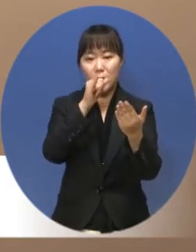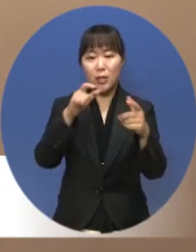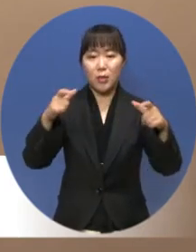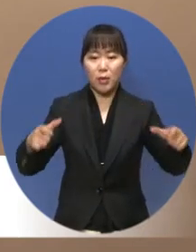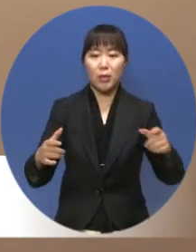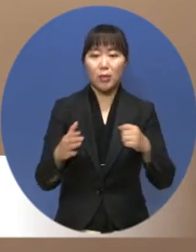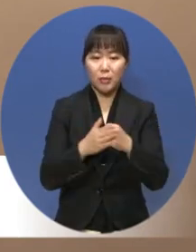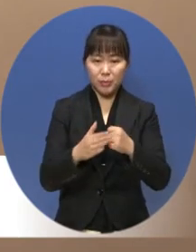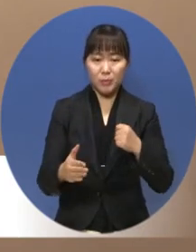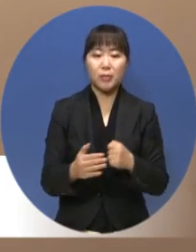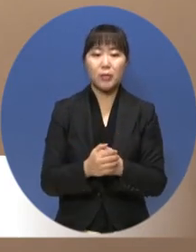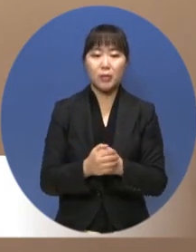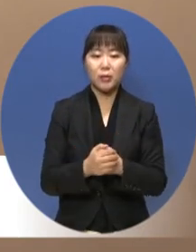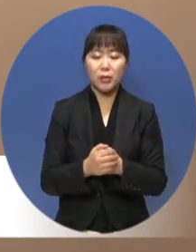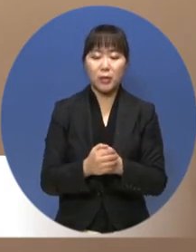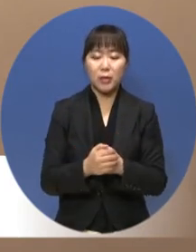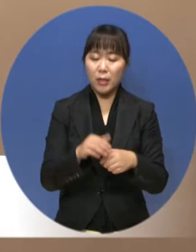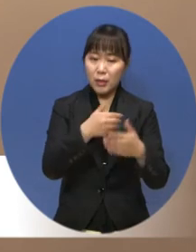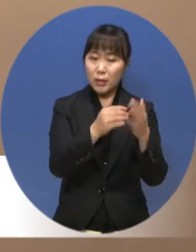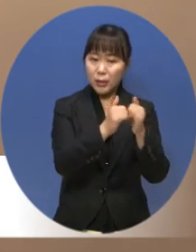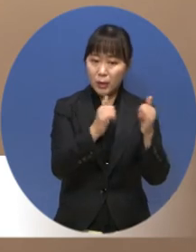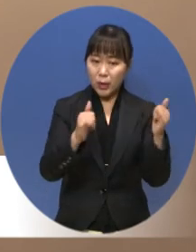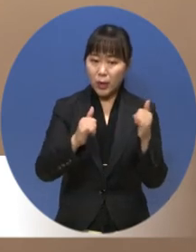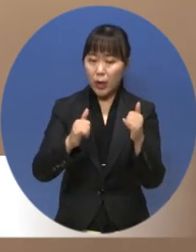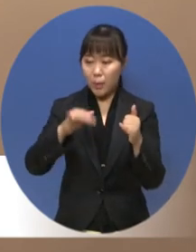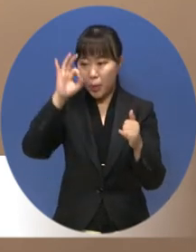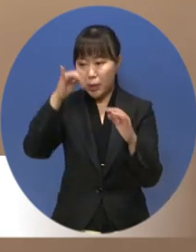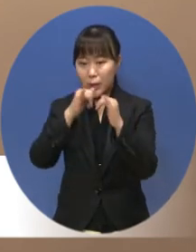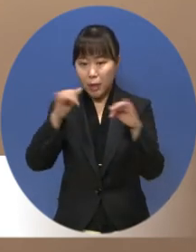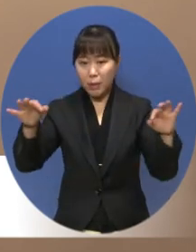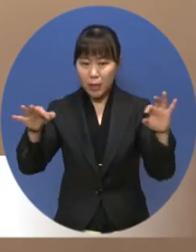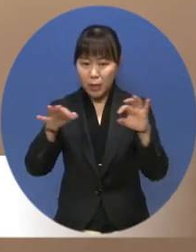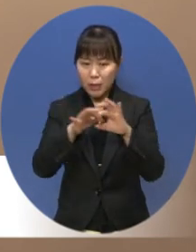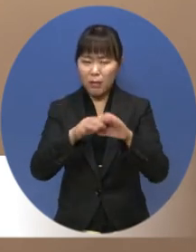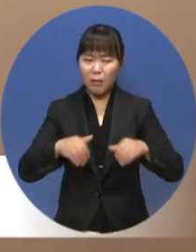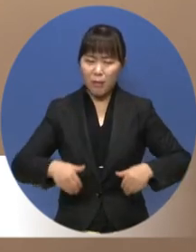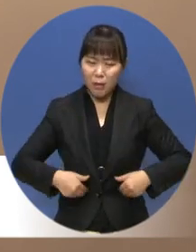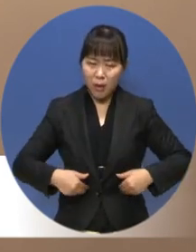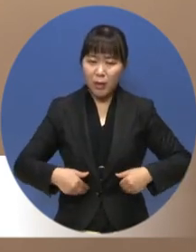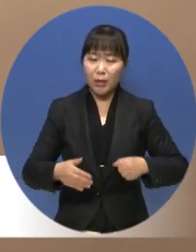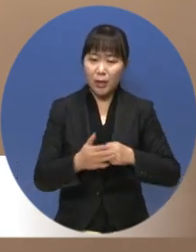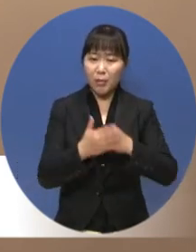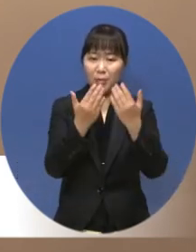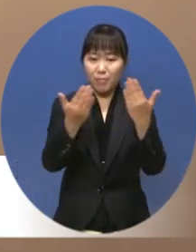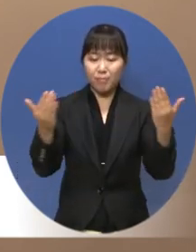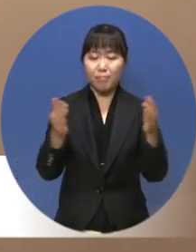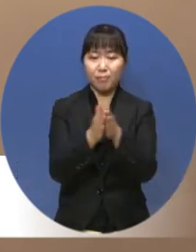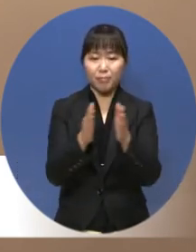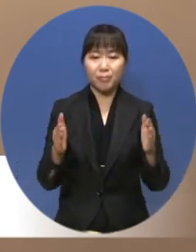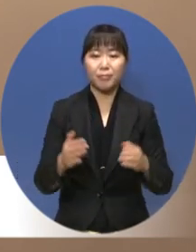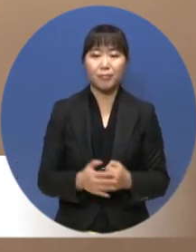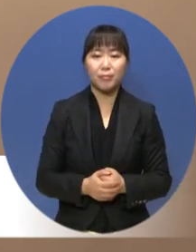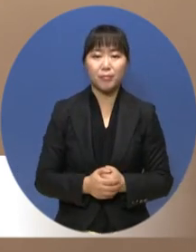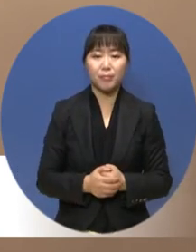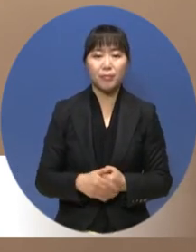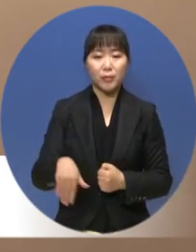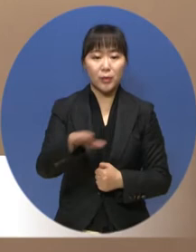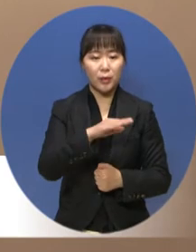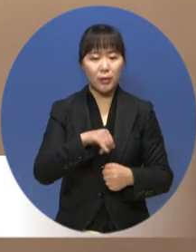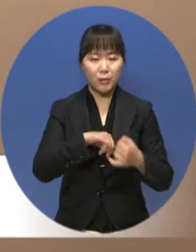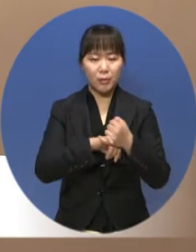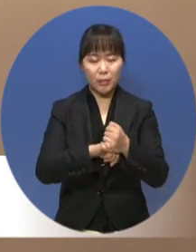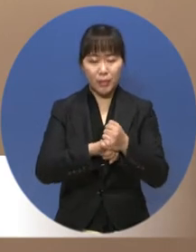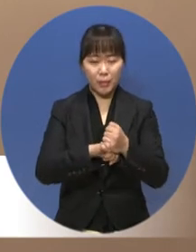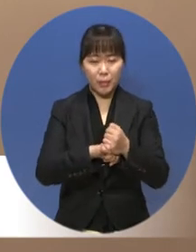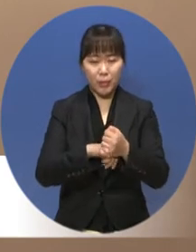영역이라 작가와 독자를 잇는 일은 꾸준히 해야겠다 싶어 전시하게 되었습니다. 우리가 반드시